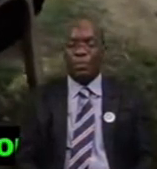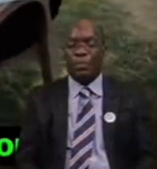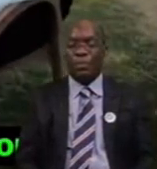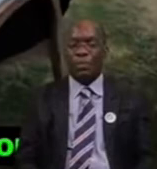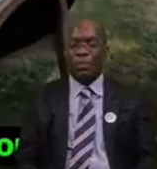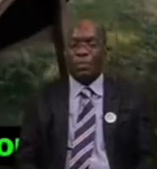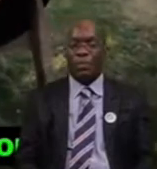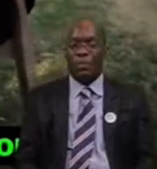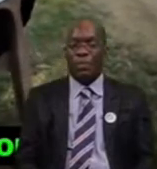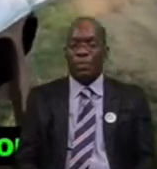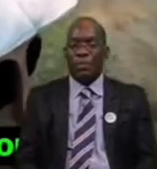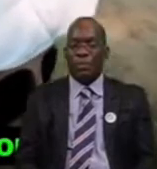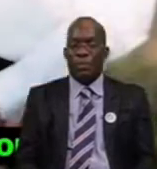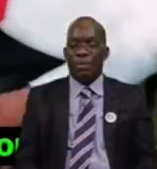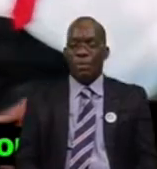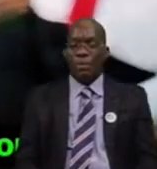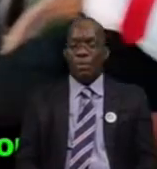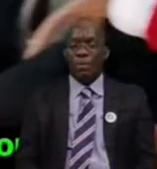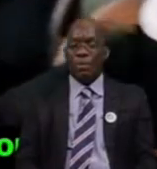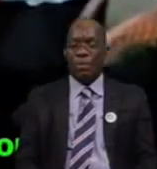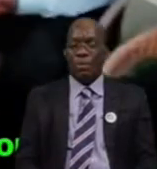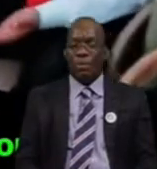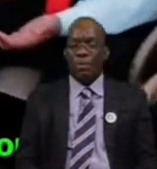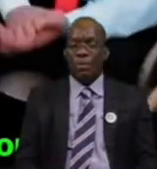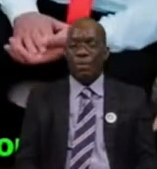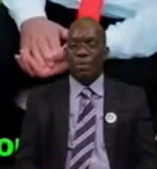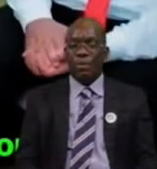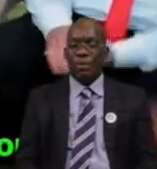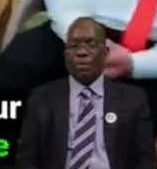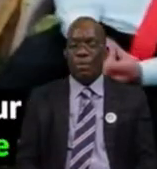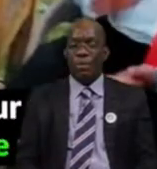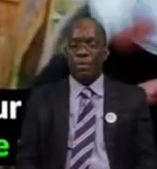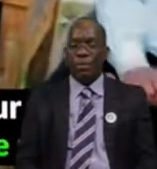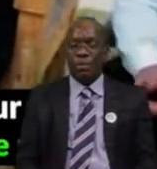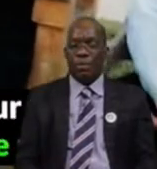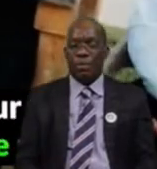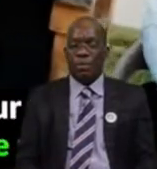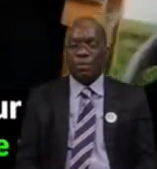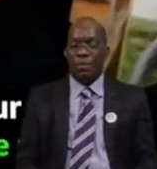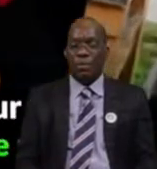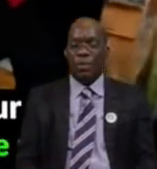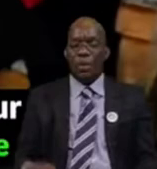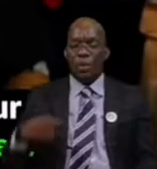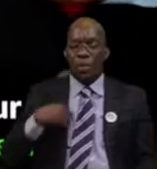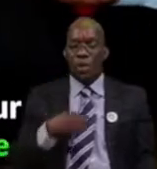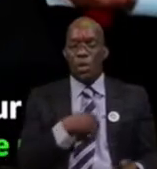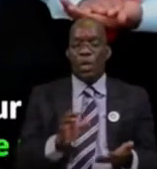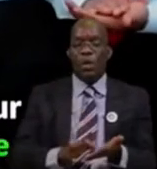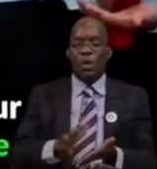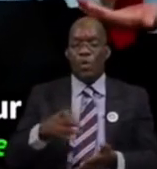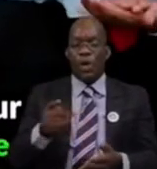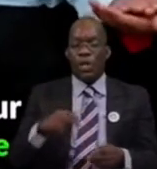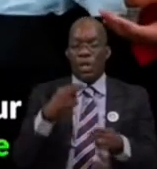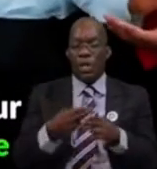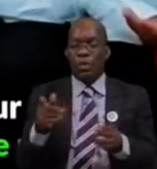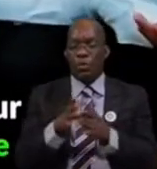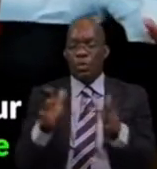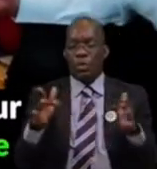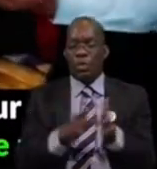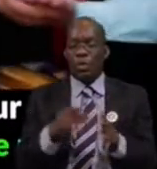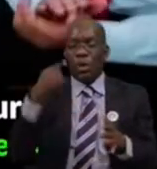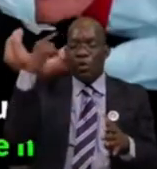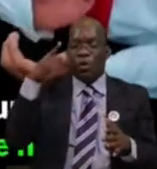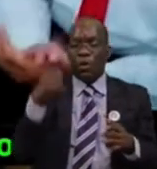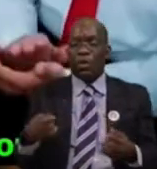نطرد بإبليس من أمامنا. سبح اسم يسوع من فداني